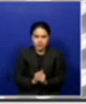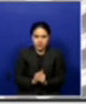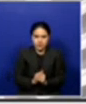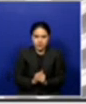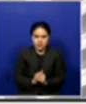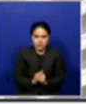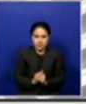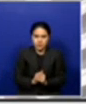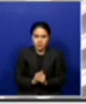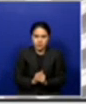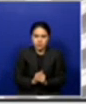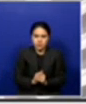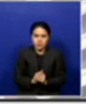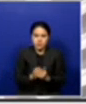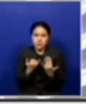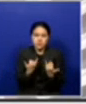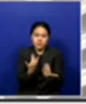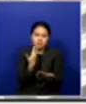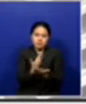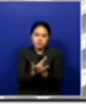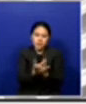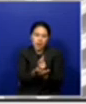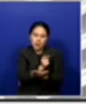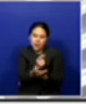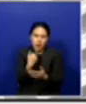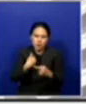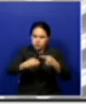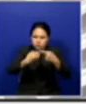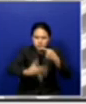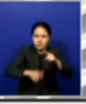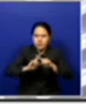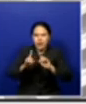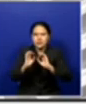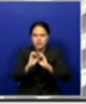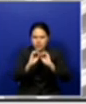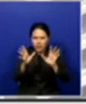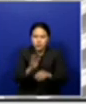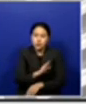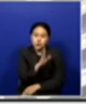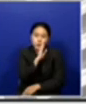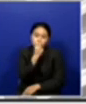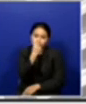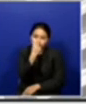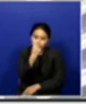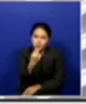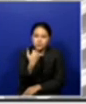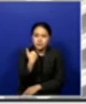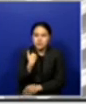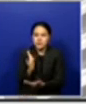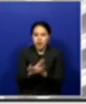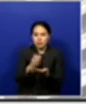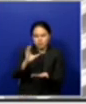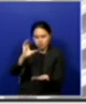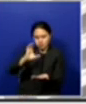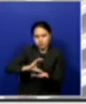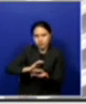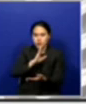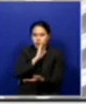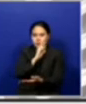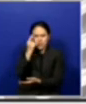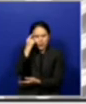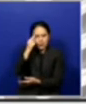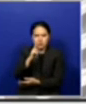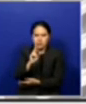ายการชัดเจนครับถ้าท่านจะกรุณาท่านก็เอารายการเหล่านี้มาใส่ในงบโอนเนี่ยผมว่าสภาแห่งนี้ไม่มีใคร